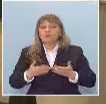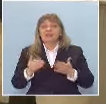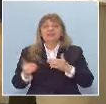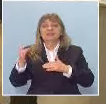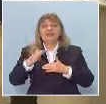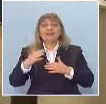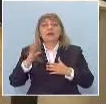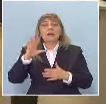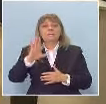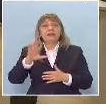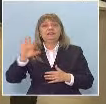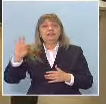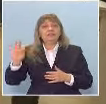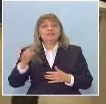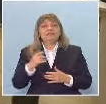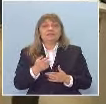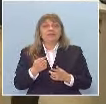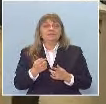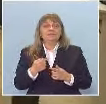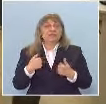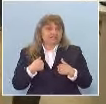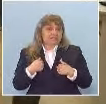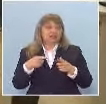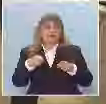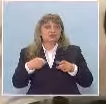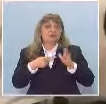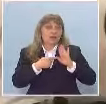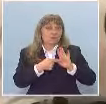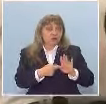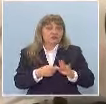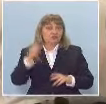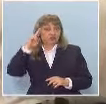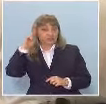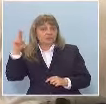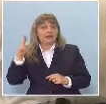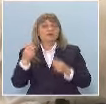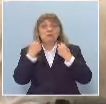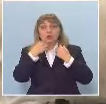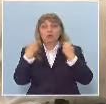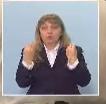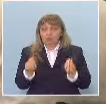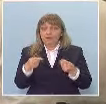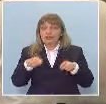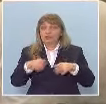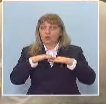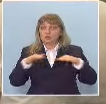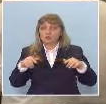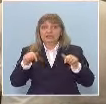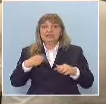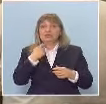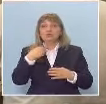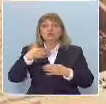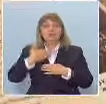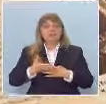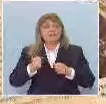основно образование, което за нас е показателно, че се справяме добре на този етап. Тази година ни